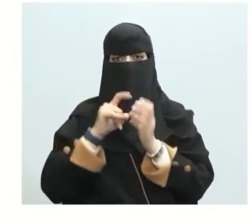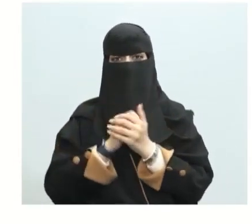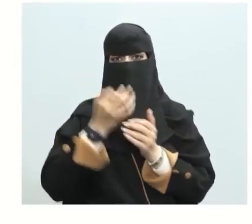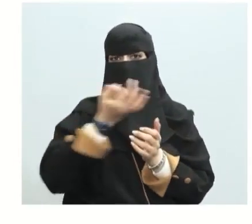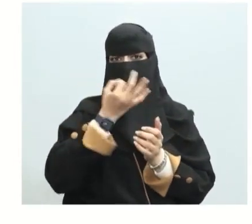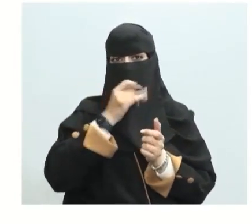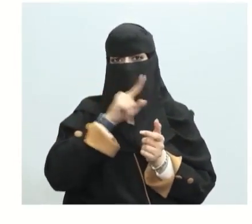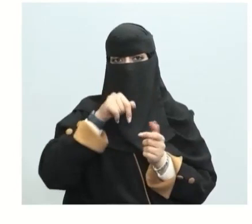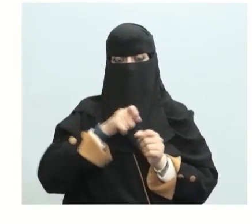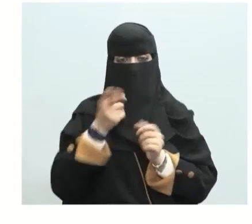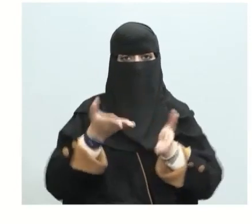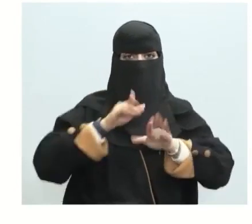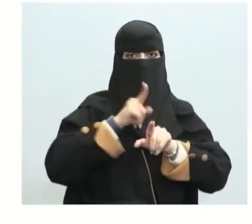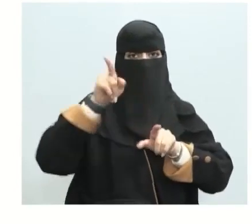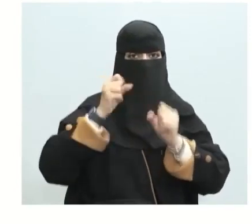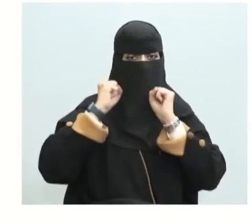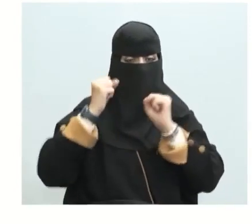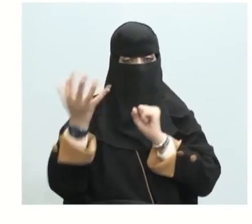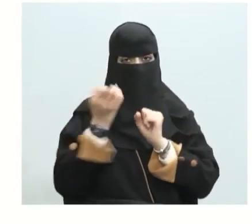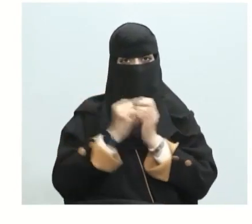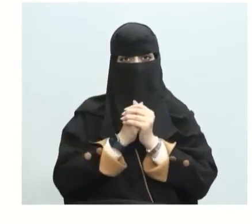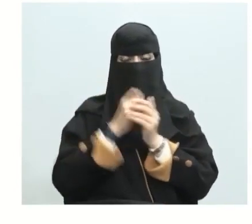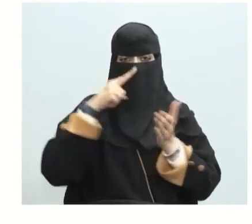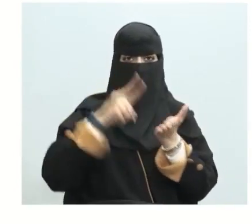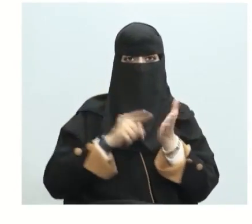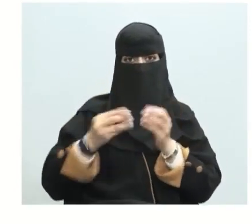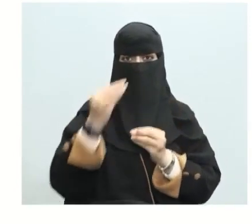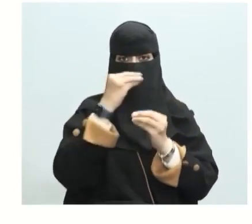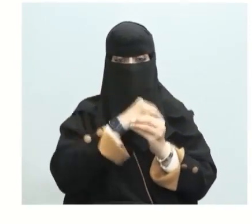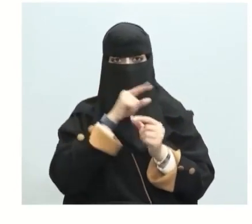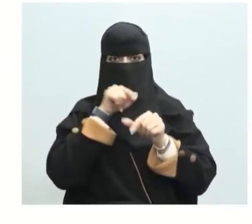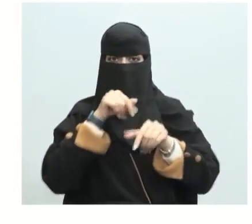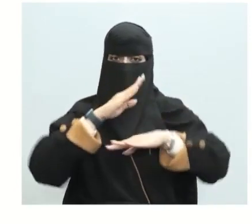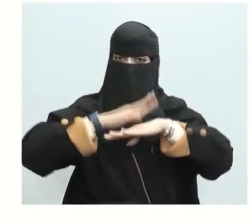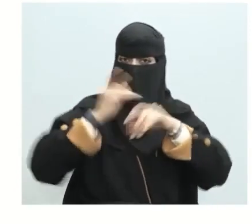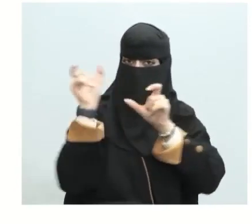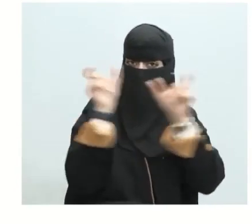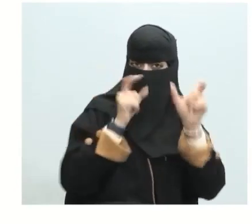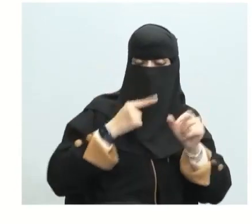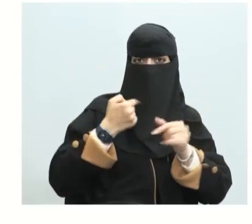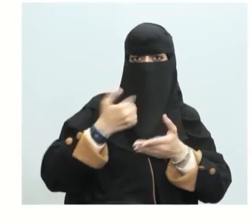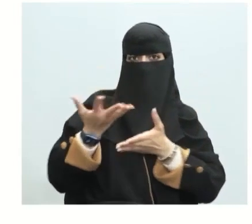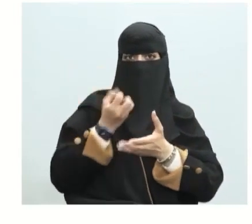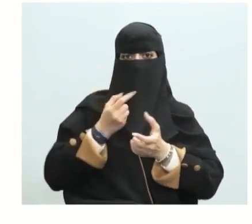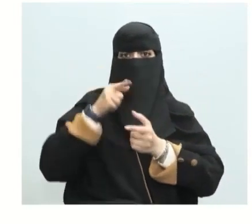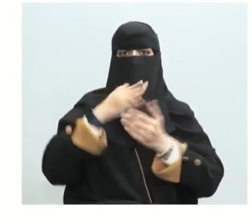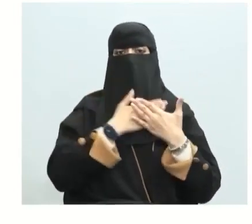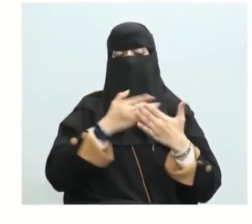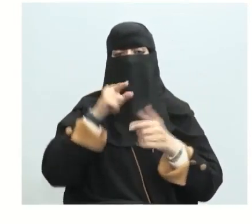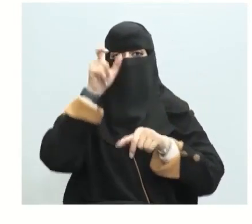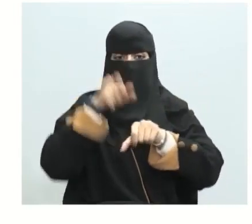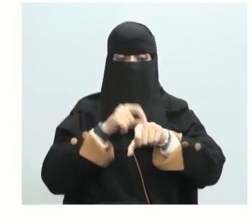كلامك هو اعظم قوه تمتلكها فان احسنت وهذب بتته ظفرت بحب الناس وثقتهم